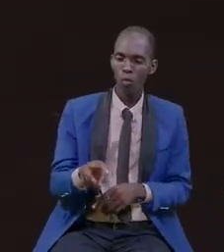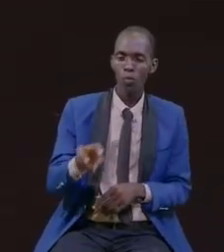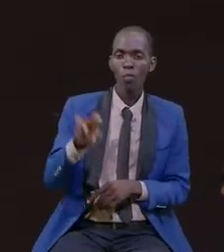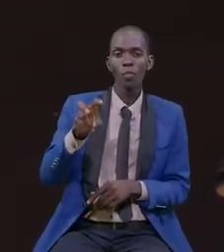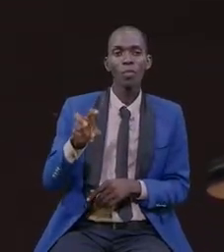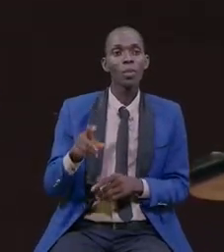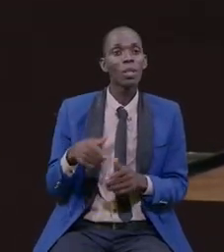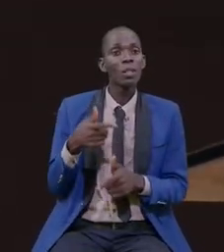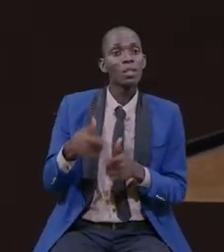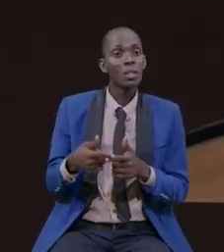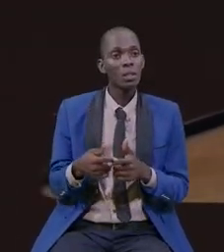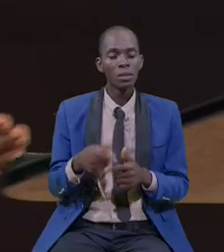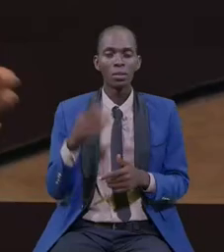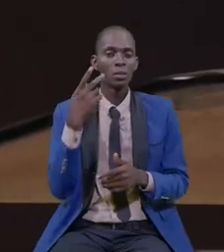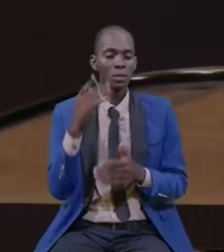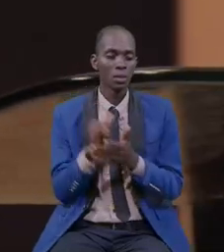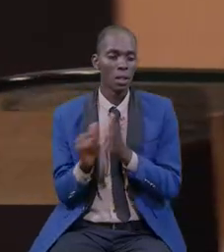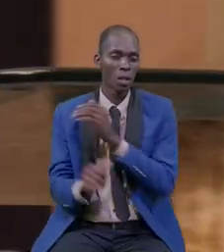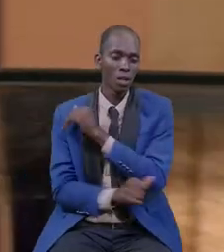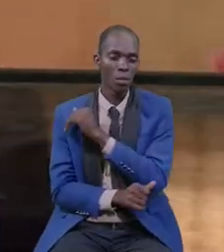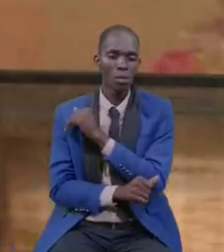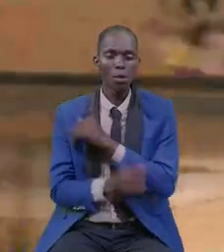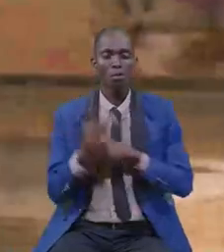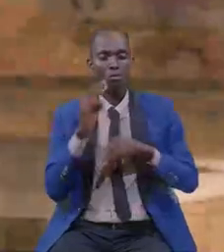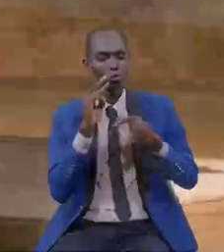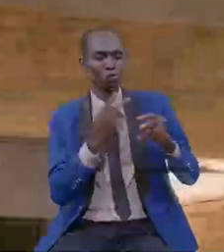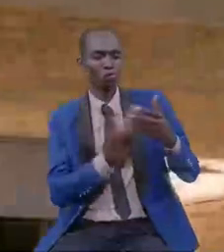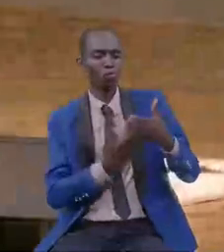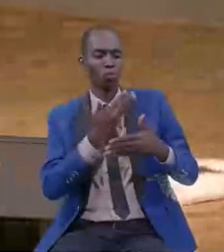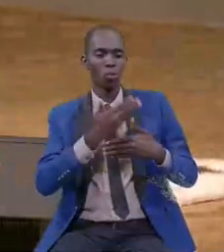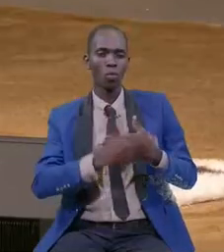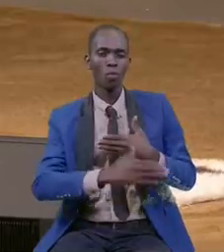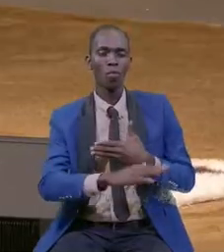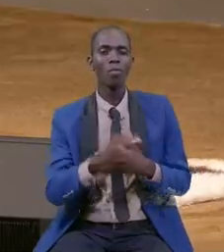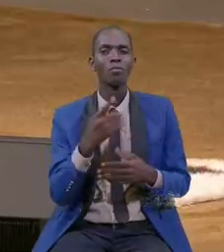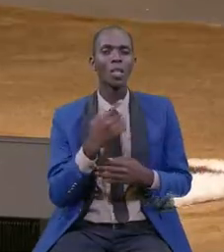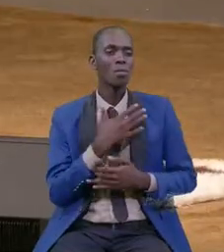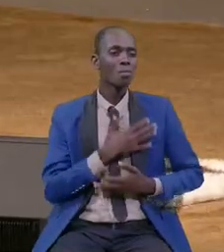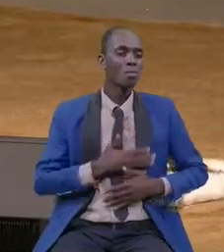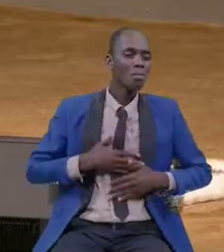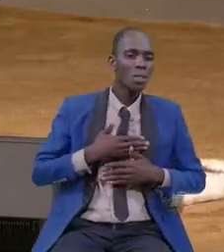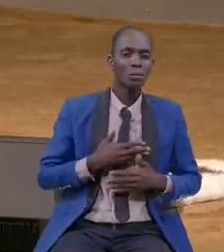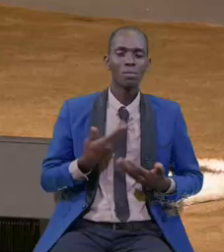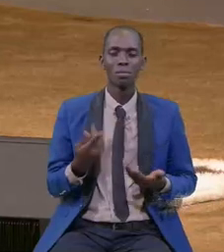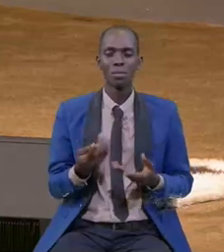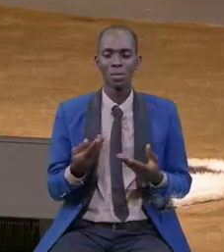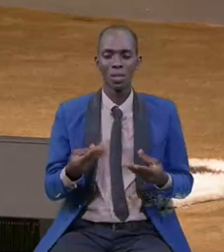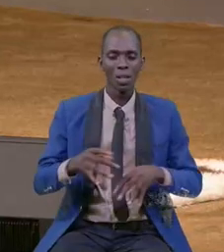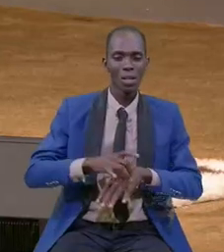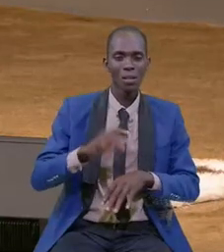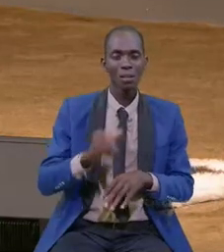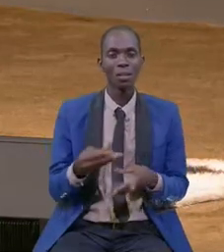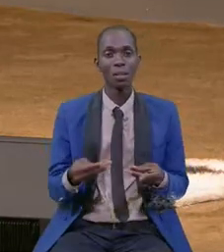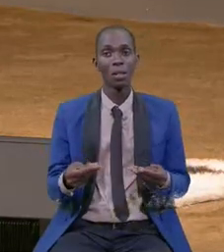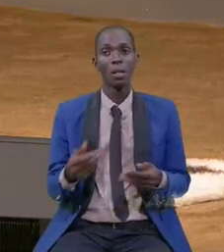regardé au-delà du de la terre de promesse il a regardé au-delà de la terre terrestre il a regardé de la terre